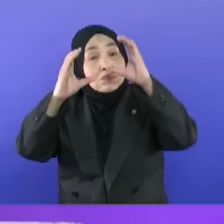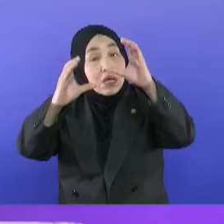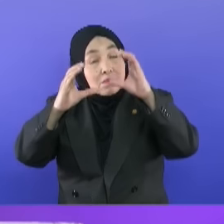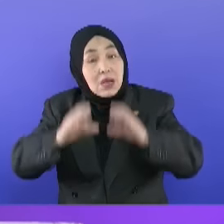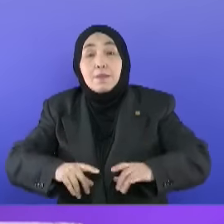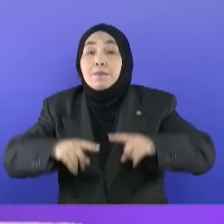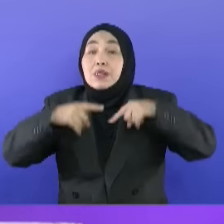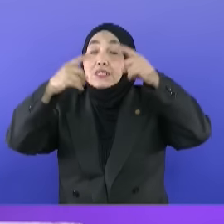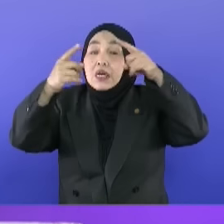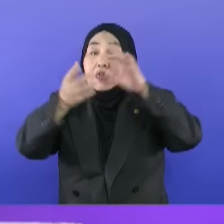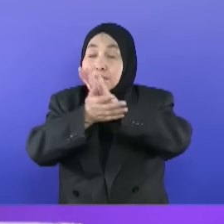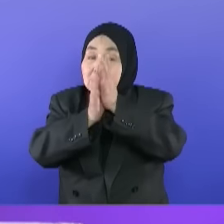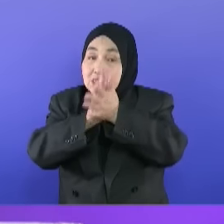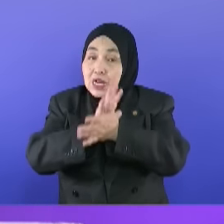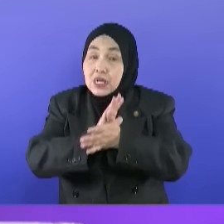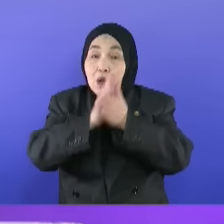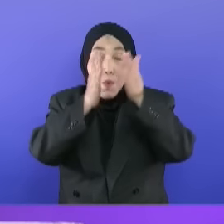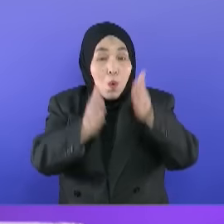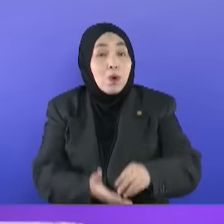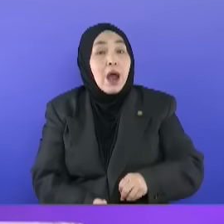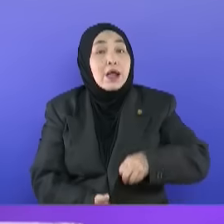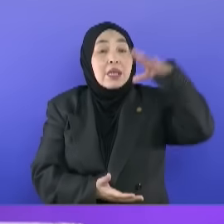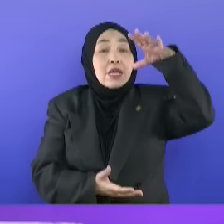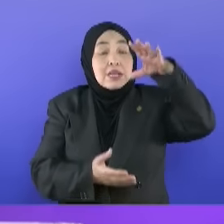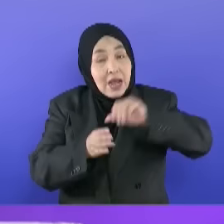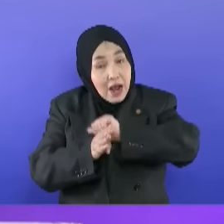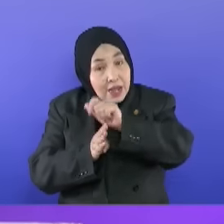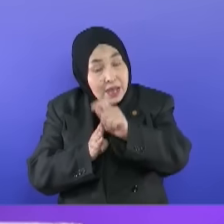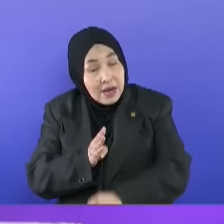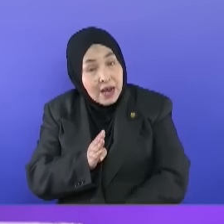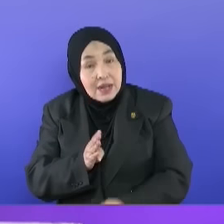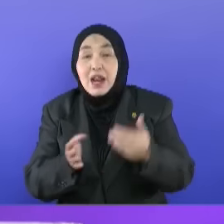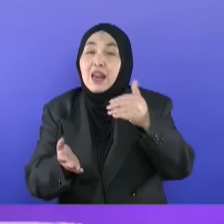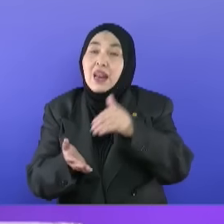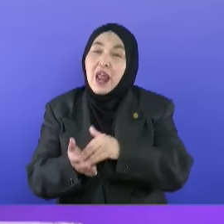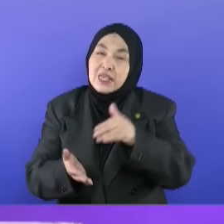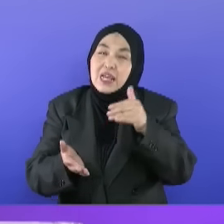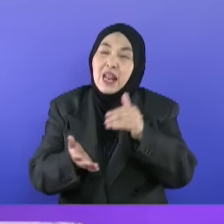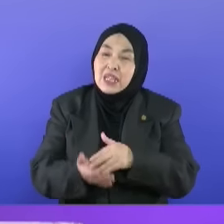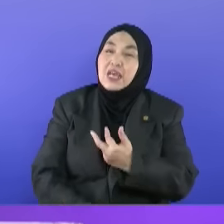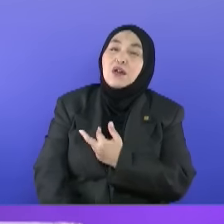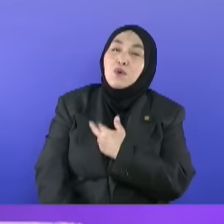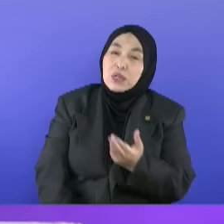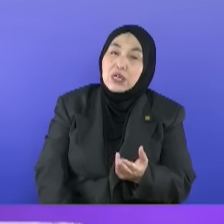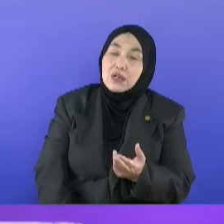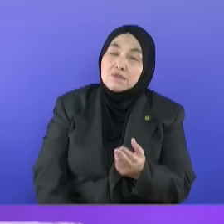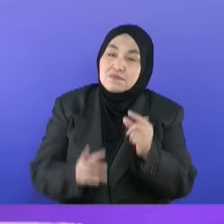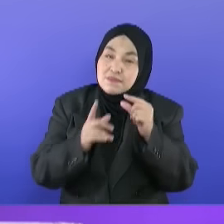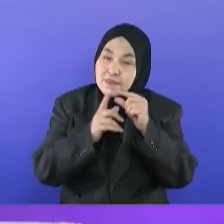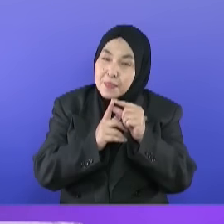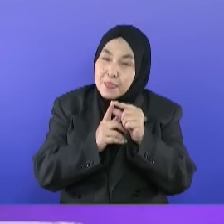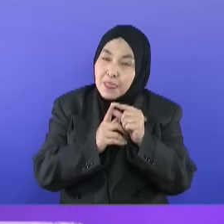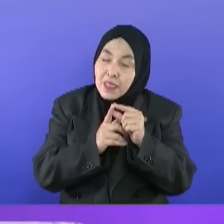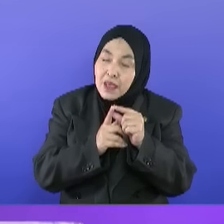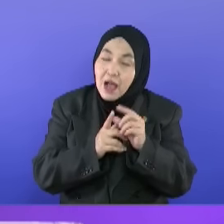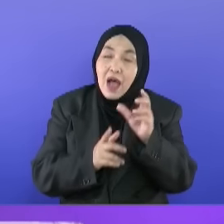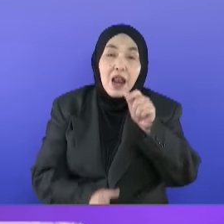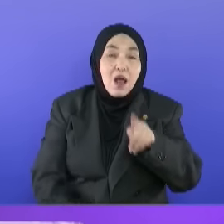berjaya menjadi orang kaya di akhirat nanti, lagi rugi istilahnya adalah